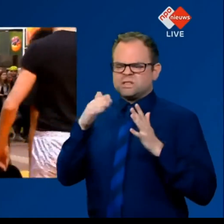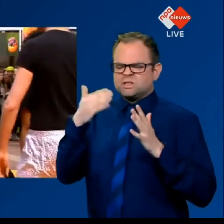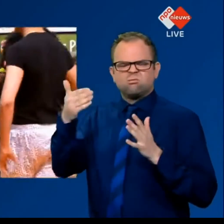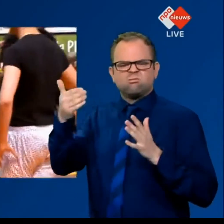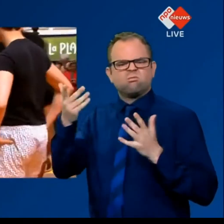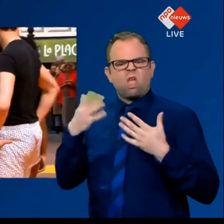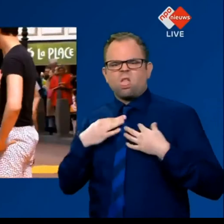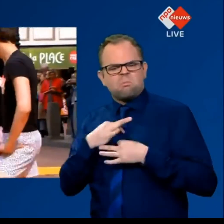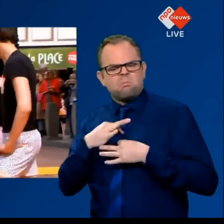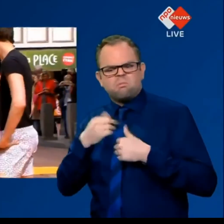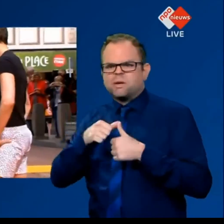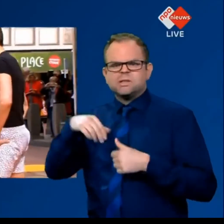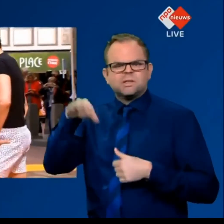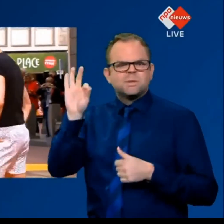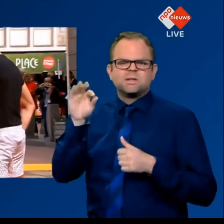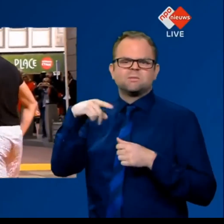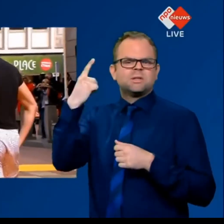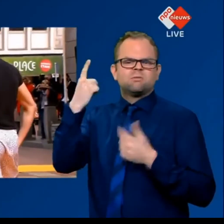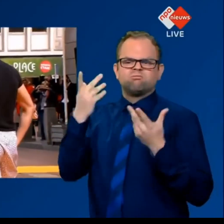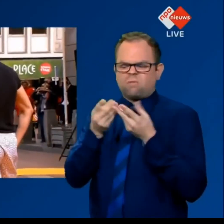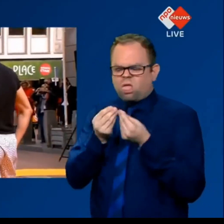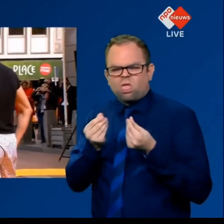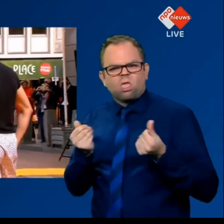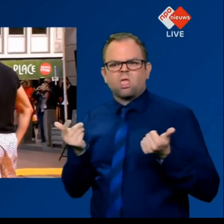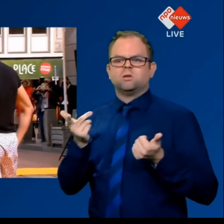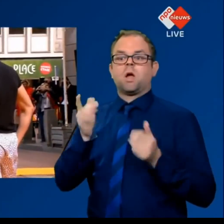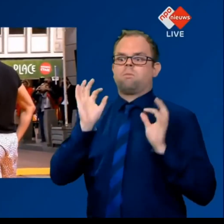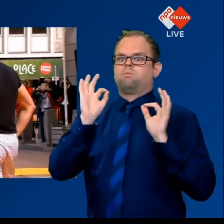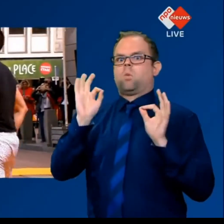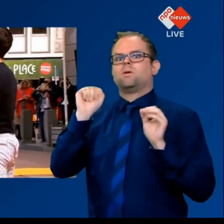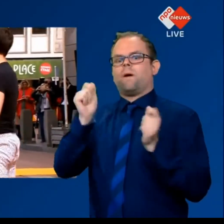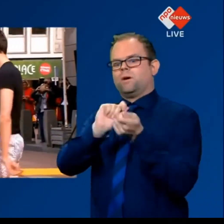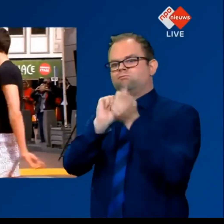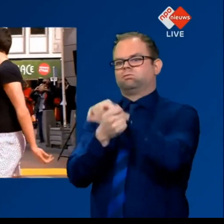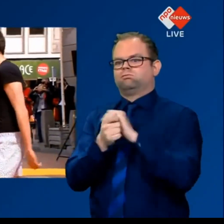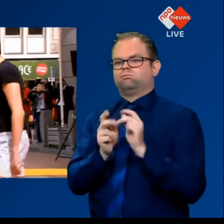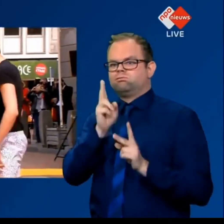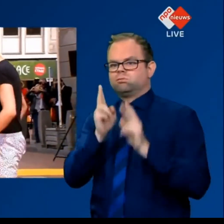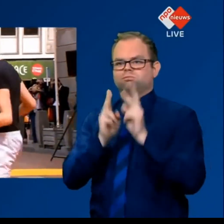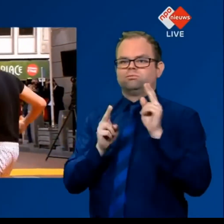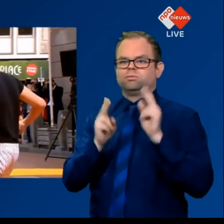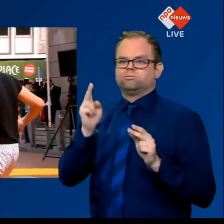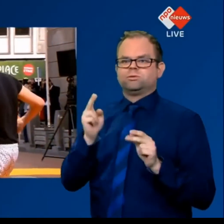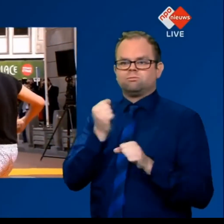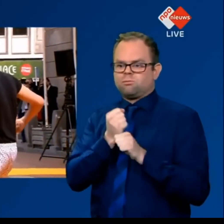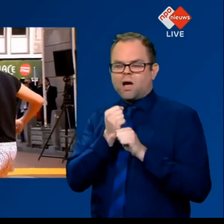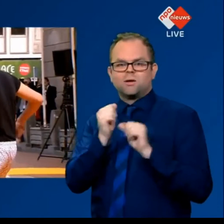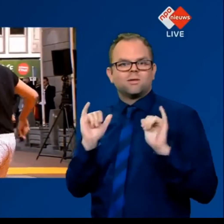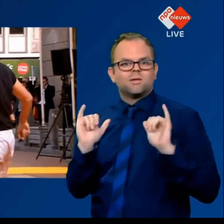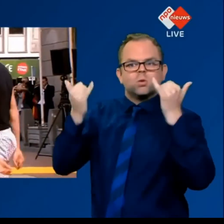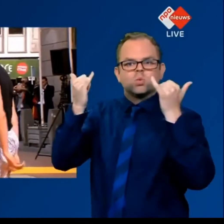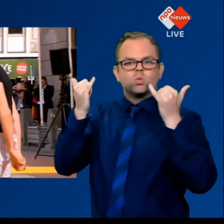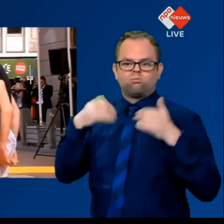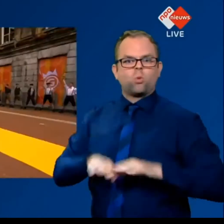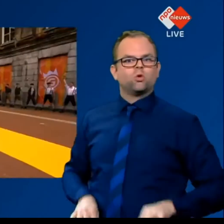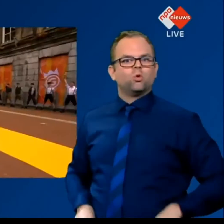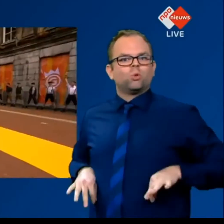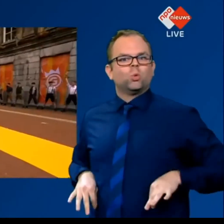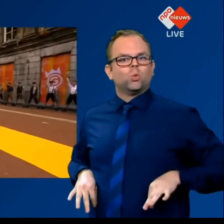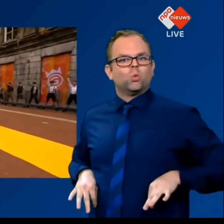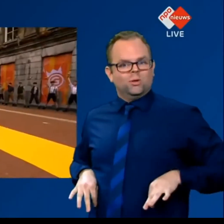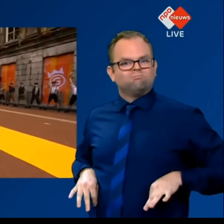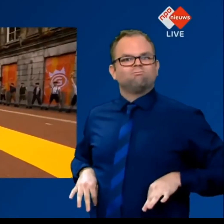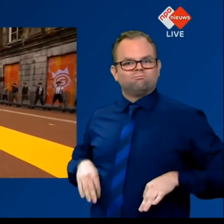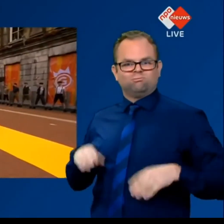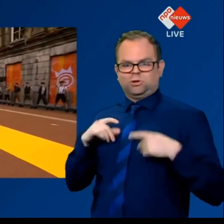die kunt u in Groningen laten verknippen en vermaken tot een fonkelnieuw boxershort. En dat gaat dan zo bij Van Hully.